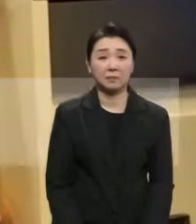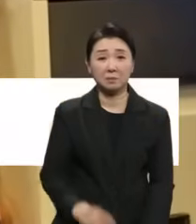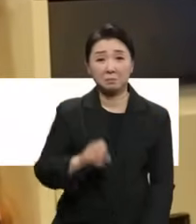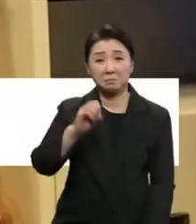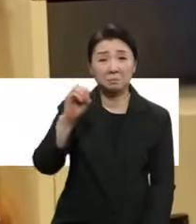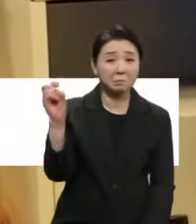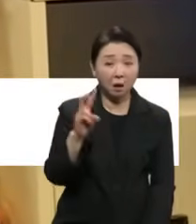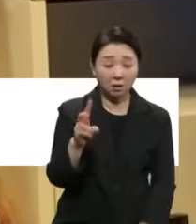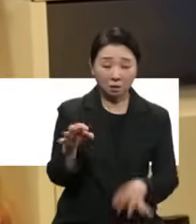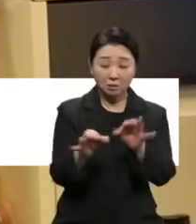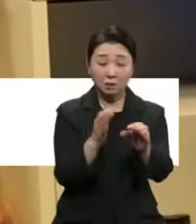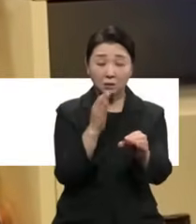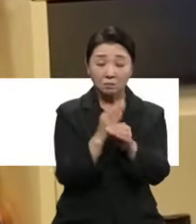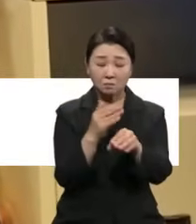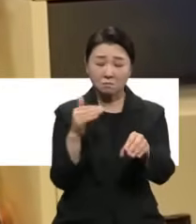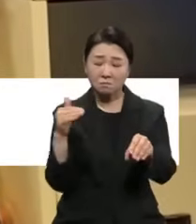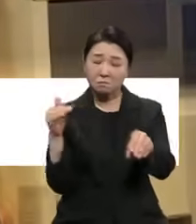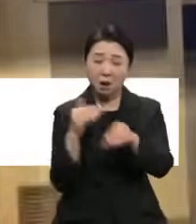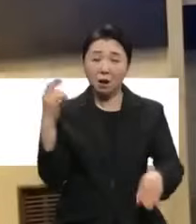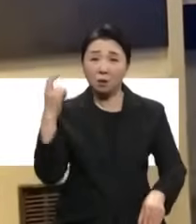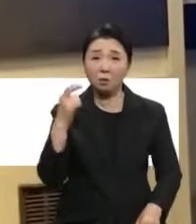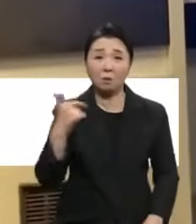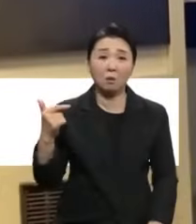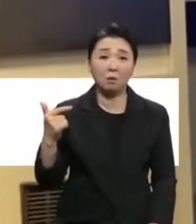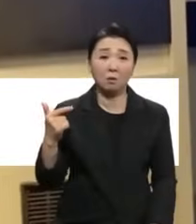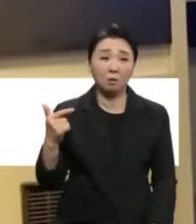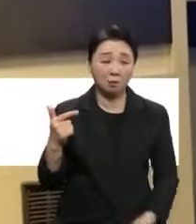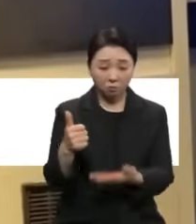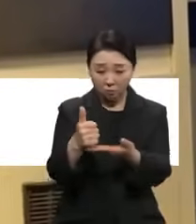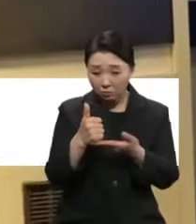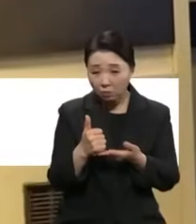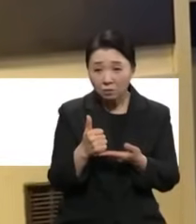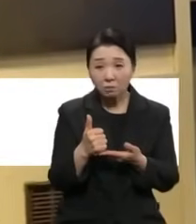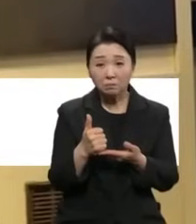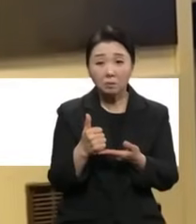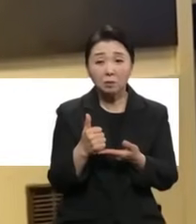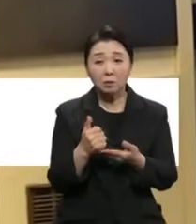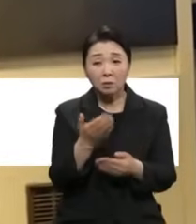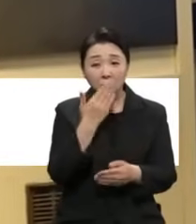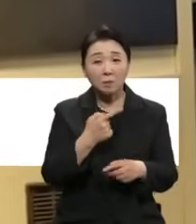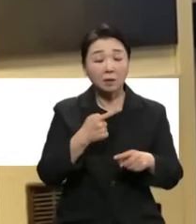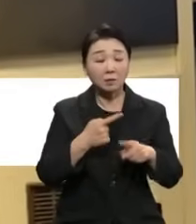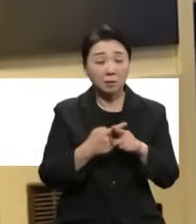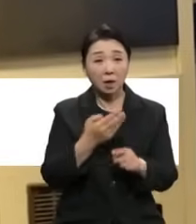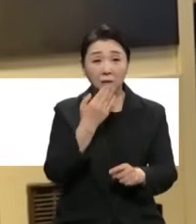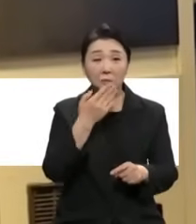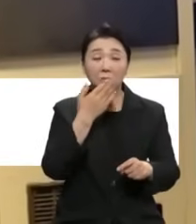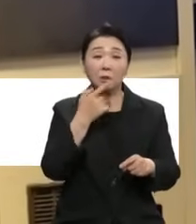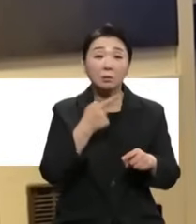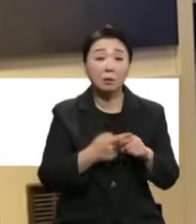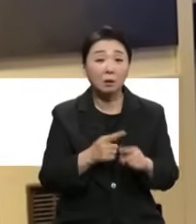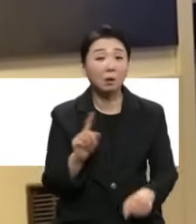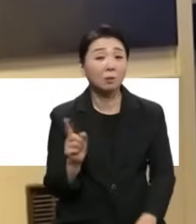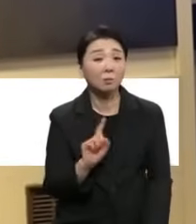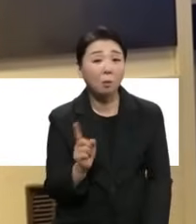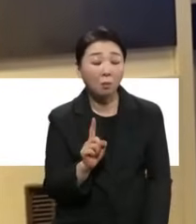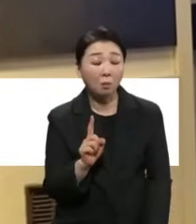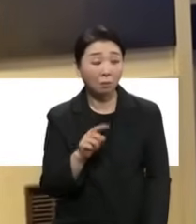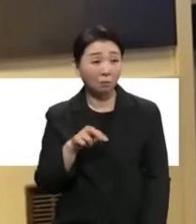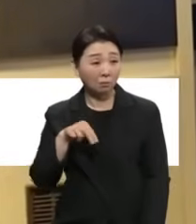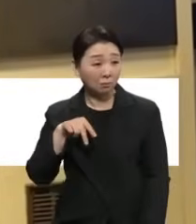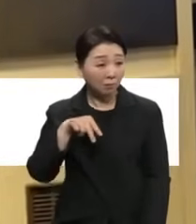갑자기 영업하고 있는데 꽝 하는 소리가 나서 우리 손님들도 여기서 마시다가 음식 먹다가